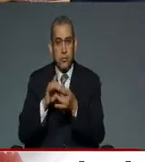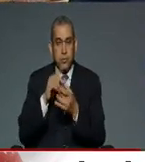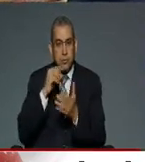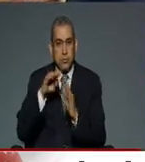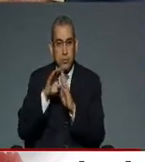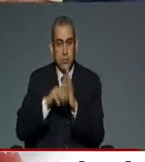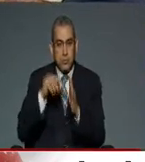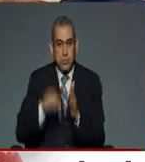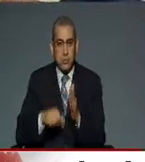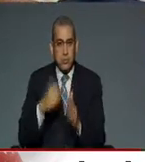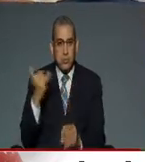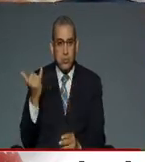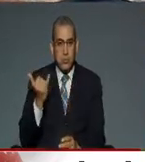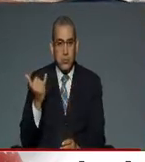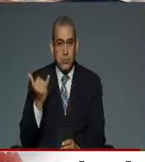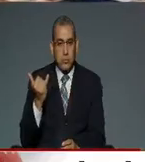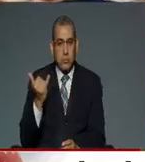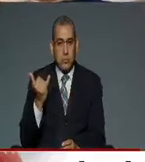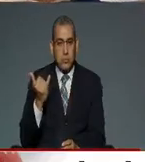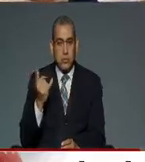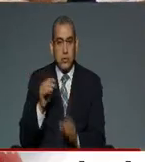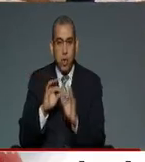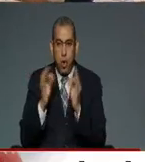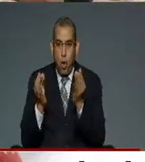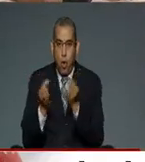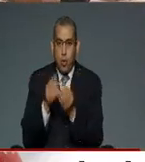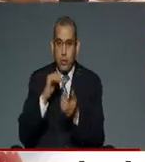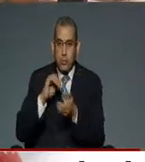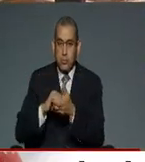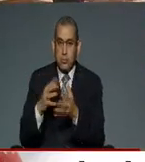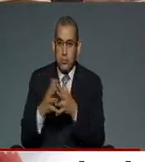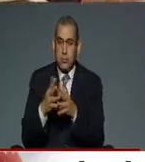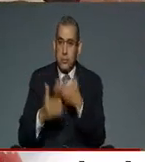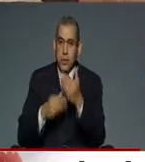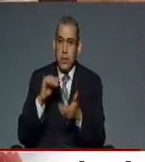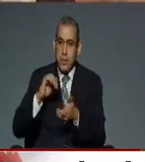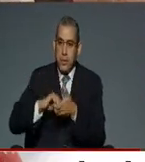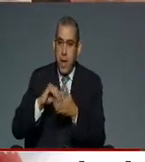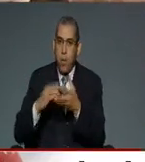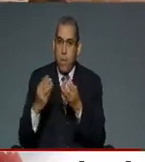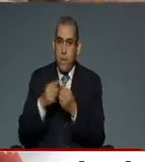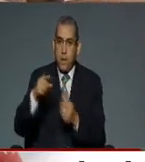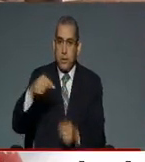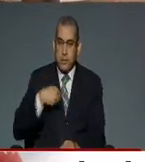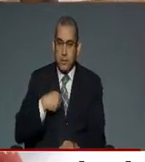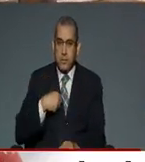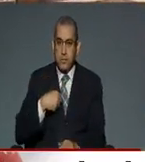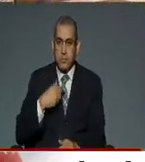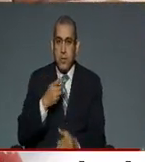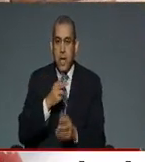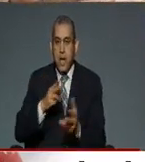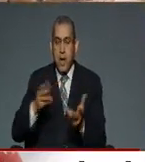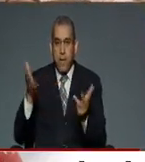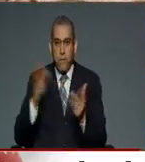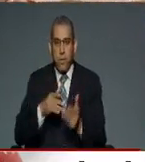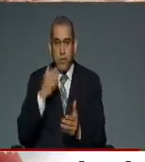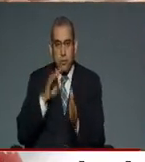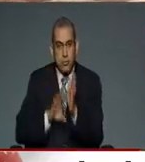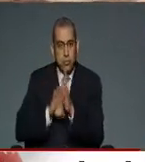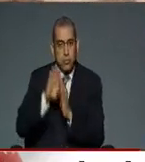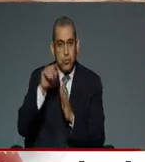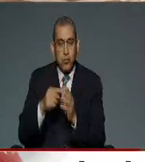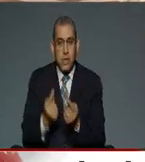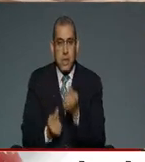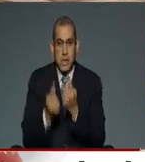الأمور الجيوسياسية الأخرى وسبل التعاون في المجالات الفنية